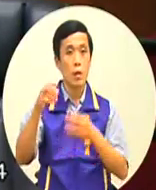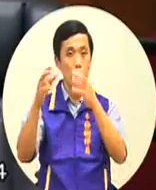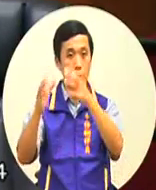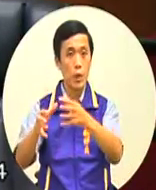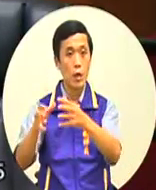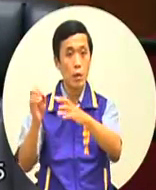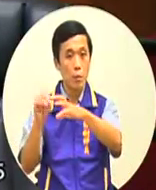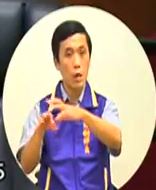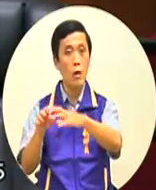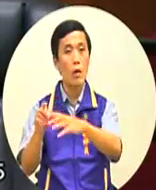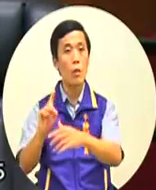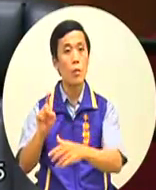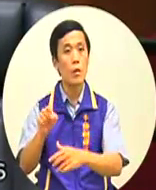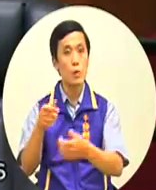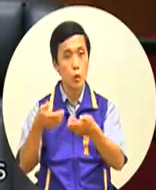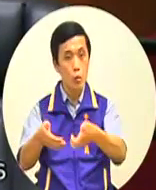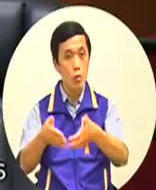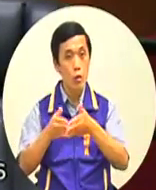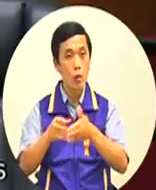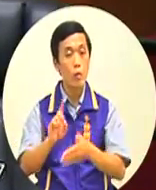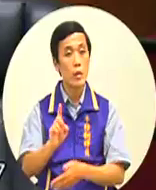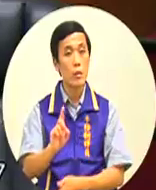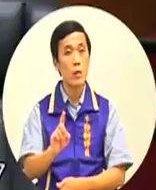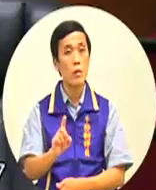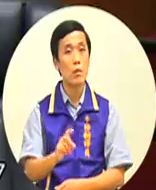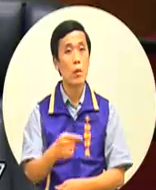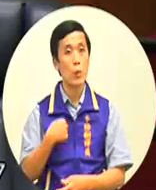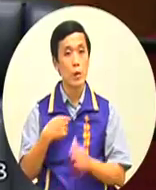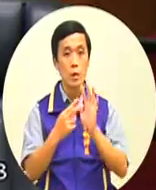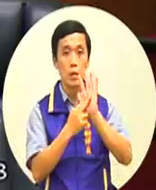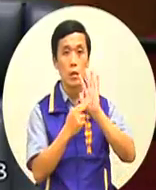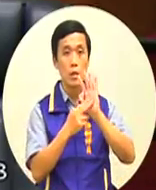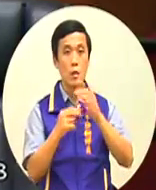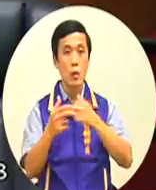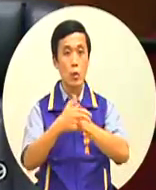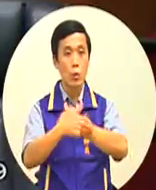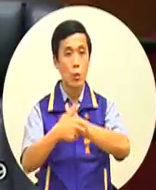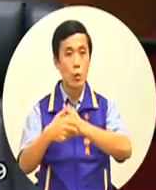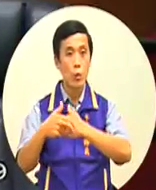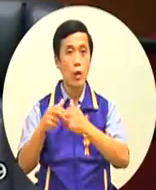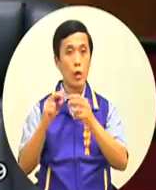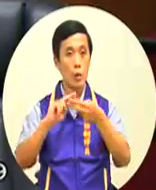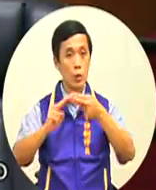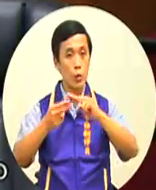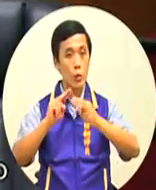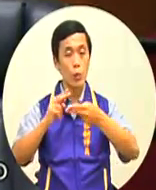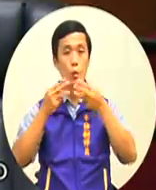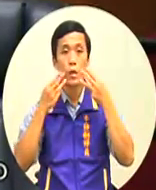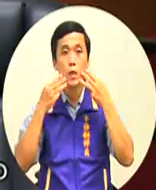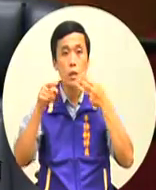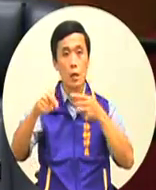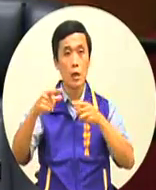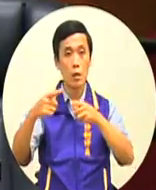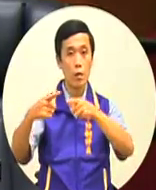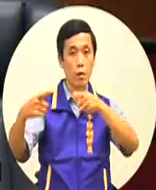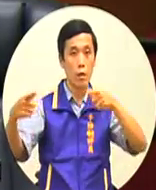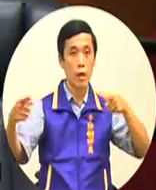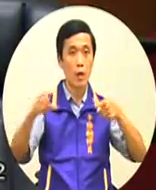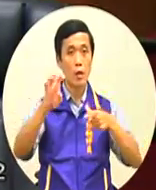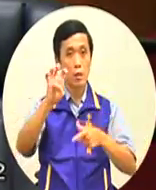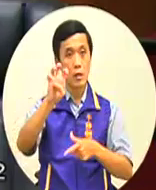在魏武营的这个重点哦？也讲了一下哈，因为魏武营周边，魏武营的福地有